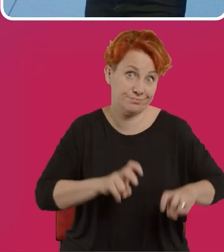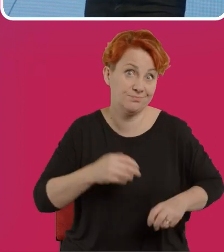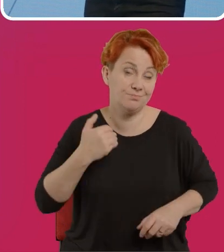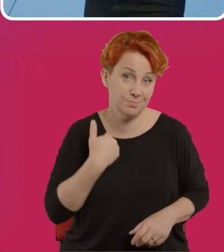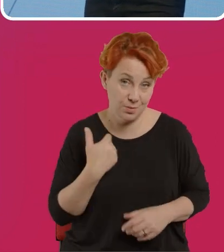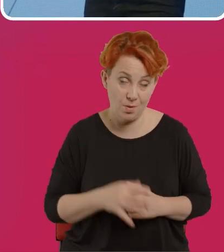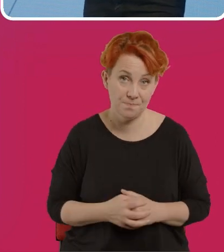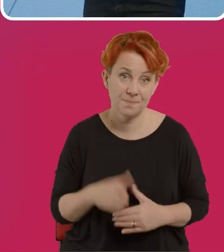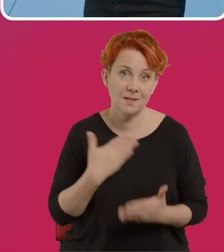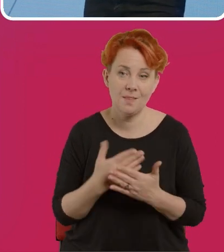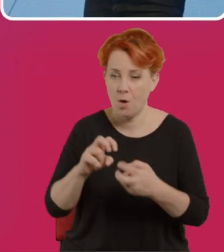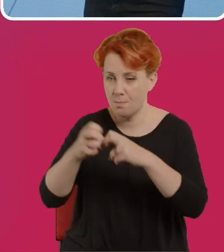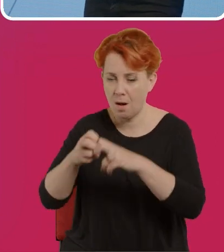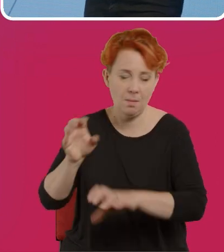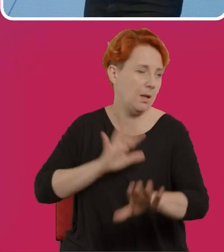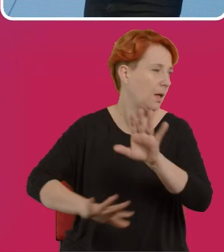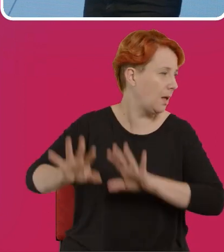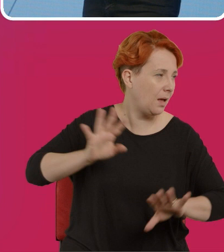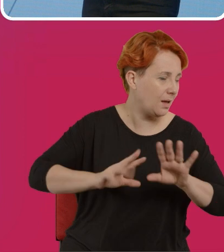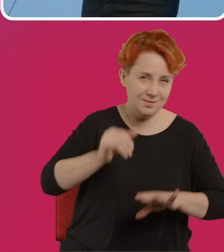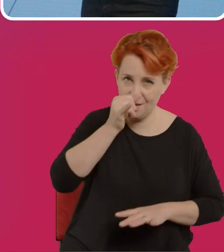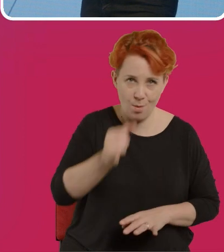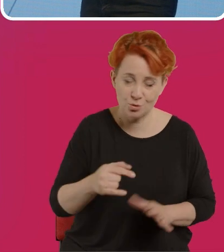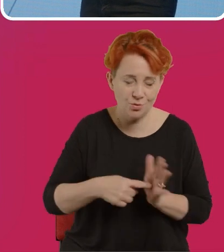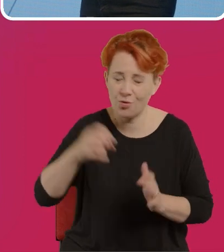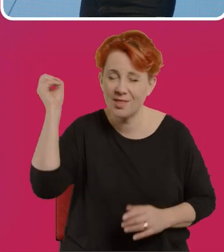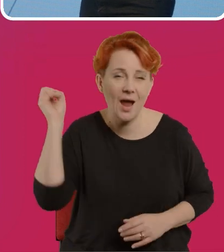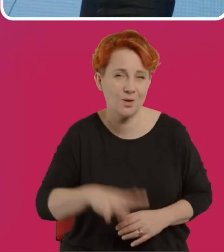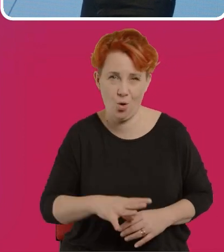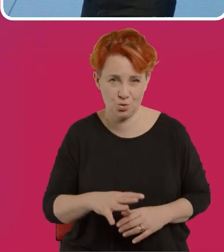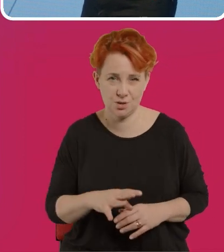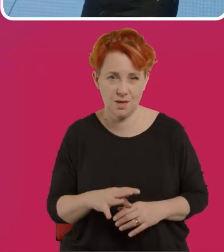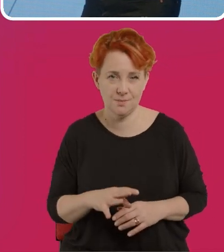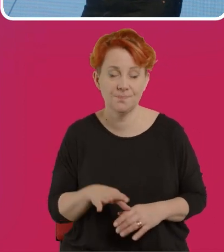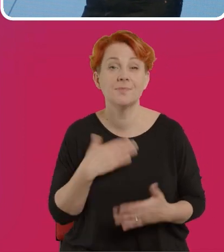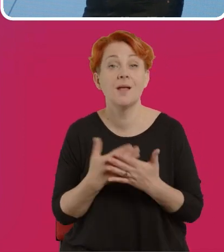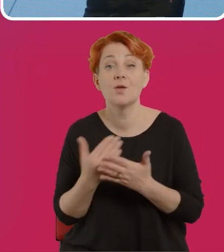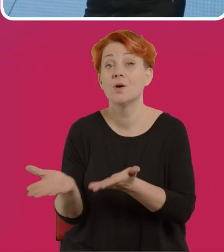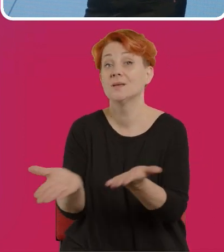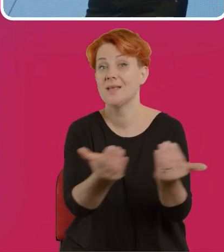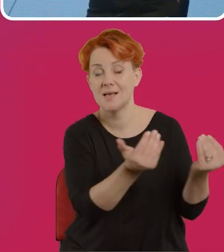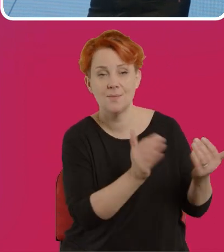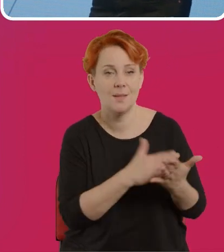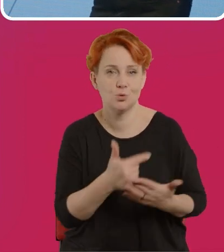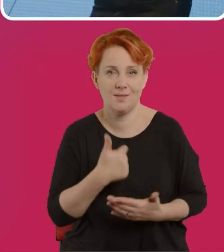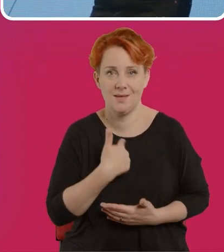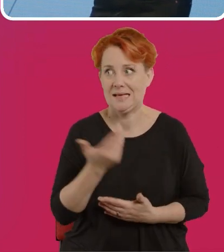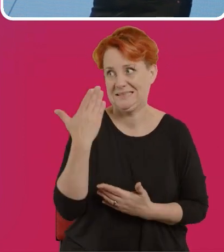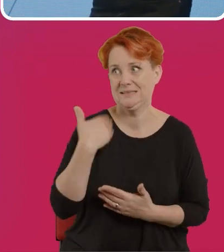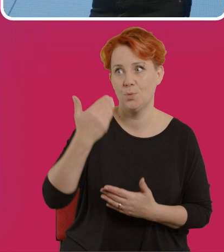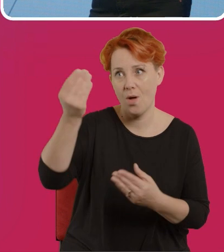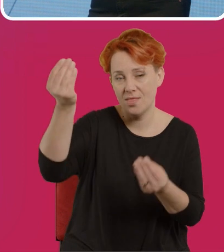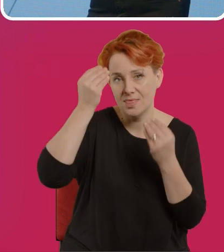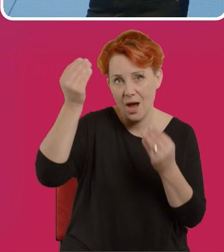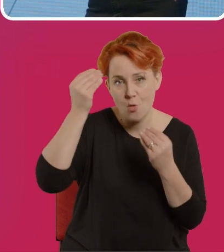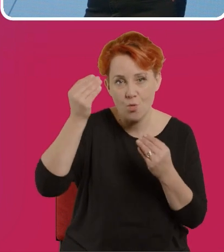nie możemy od problemu uciekać, bo to jest chyba najgorsza rzecz, którą możemy zrobić. Dlatego bardzo zachęcam. Ja się na przykład zaczęłam niedawno uczyć